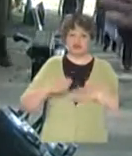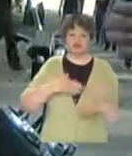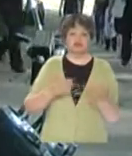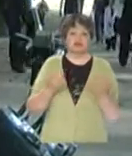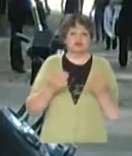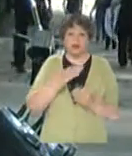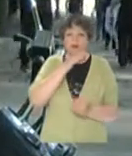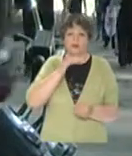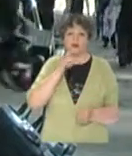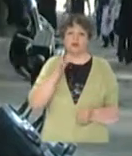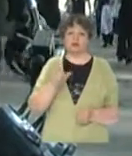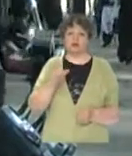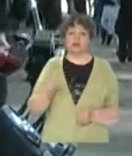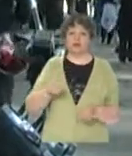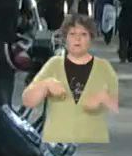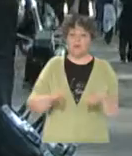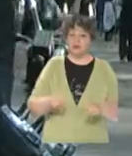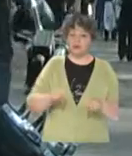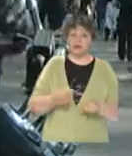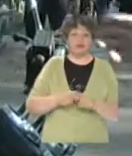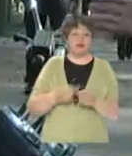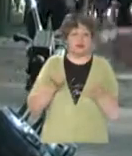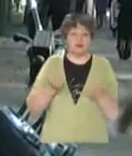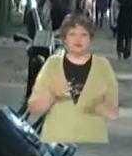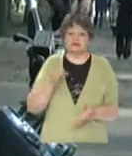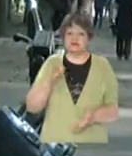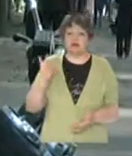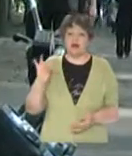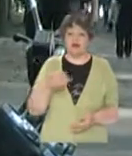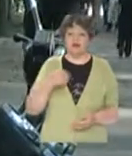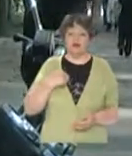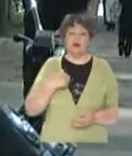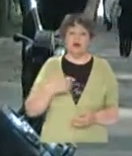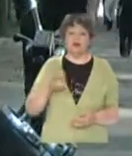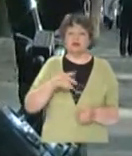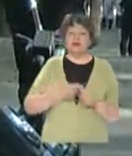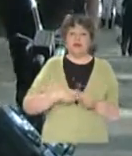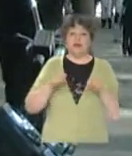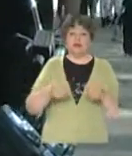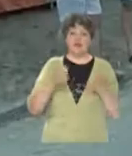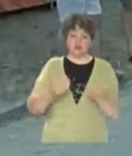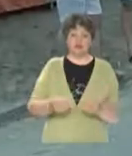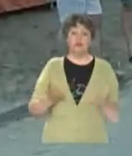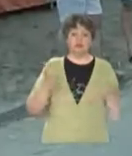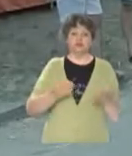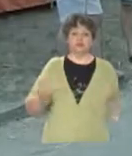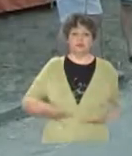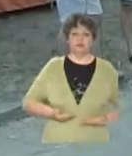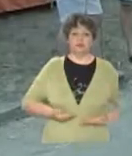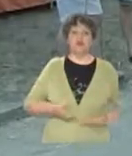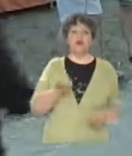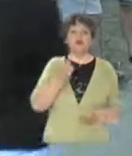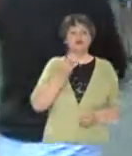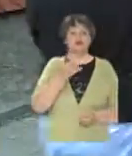багато однодумців, стільки багато людей, стільки багато мотоциклів. Це просто рай. Це якби заради цього варто жити. 14-й